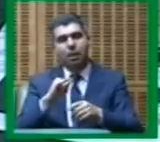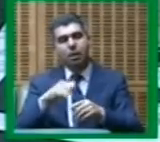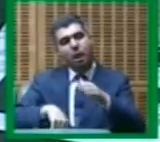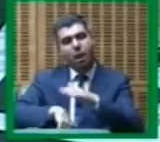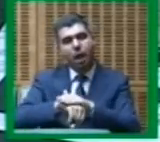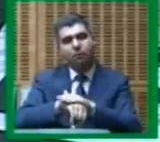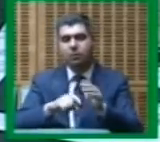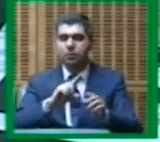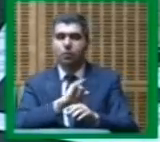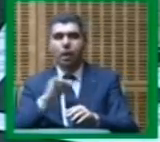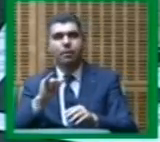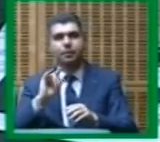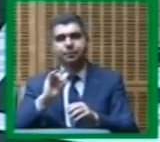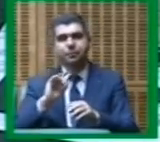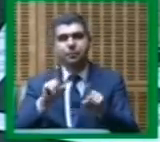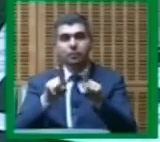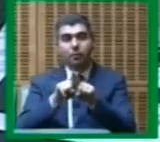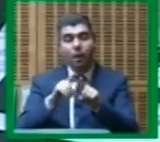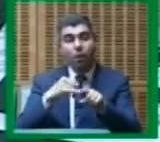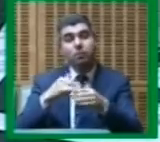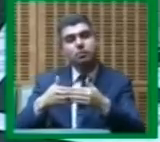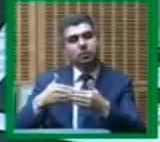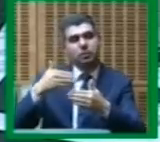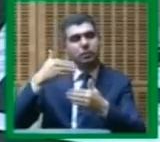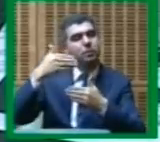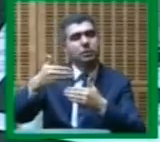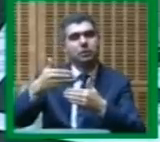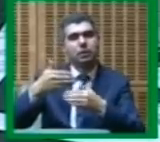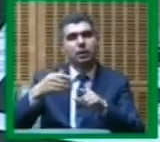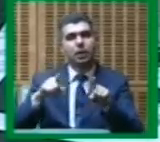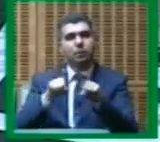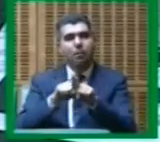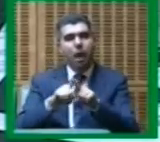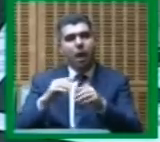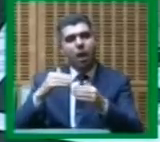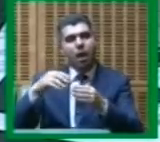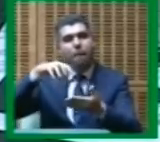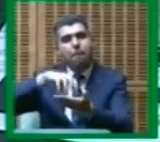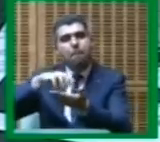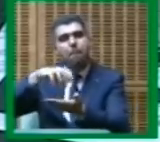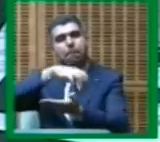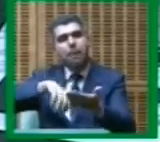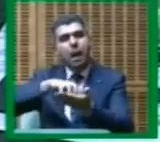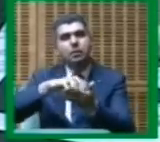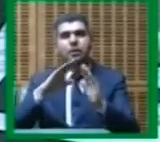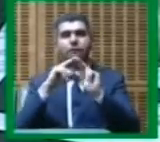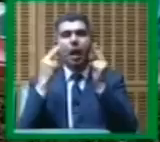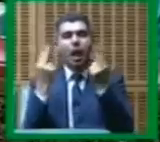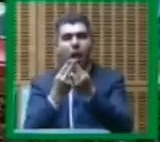كان بلد محتضن، هو اللي غادي يحتضن التظاهره، اذا هو مؤهل اصلا. اذا الى تنظم في بلد اخر فطبعا هذا الشرط كينتفي، وبالتالي